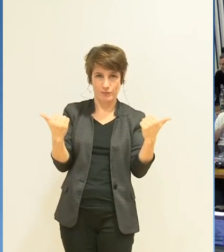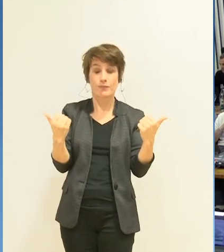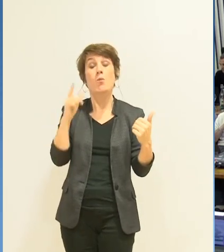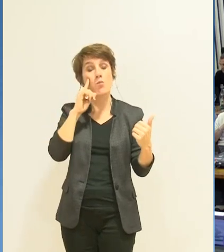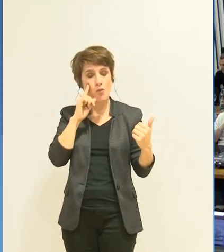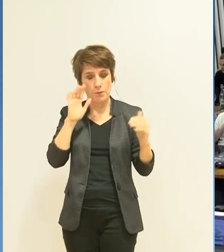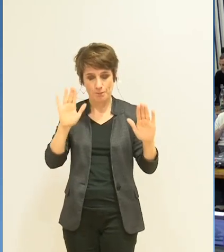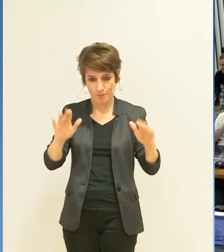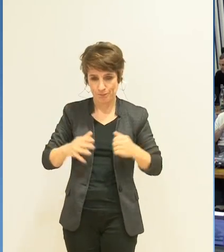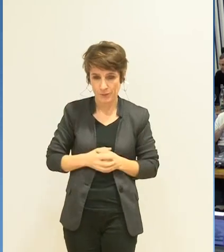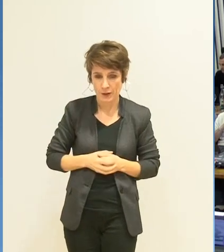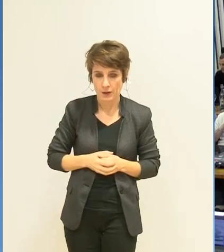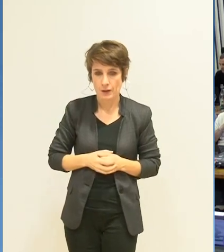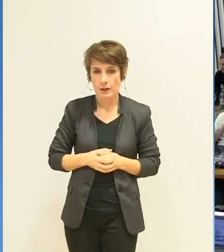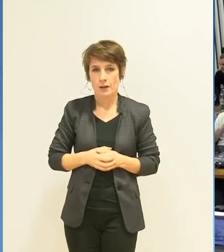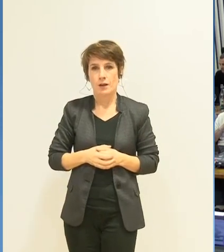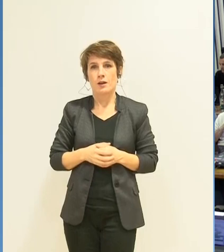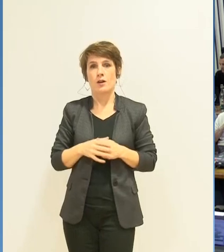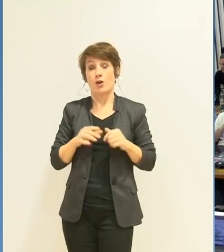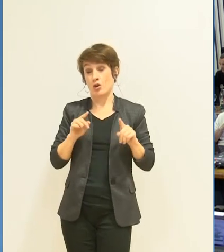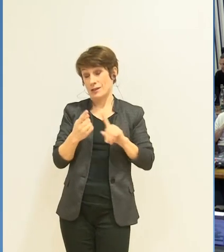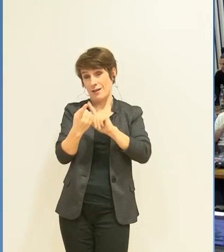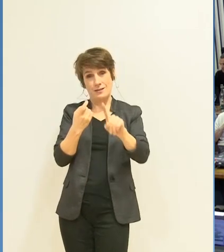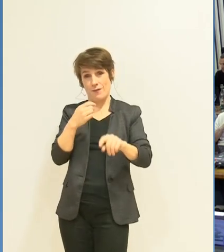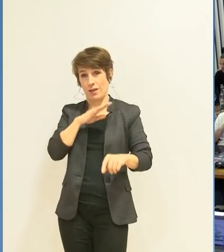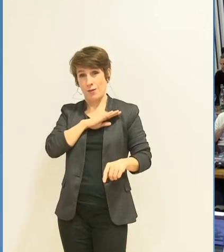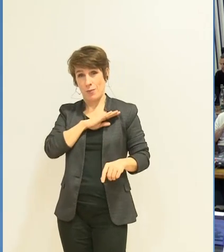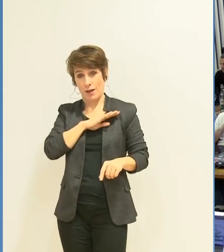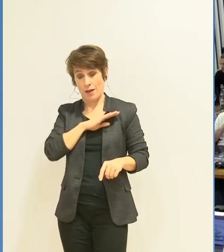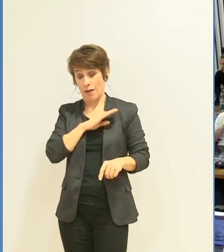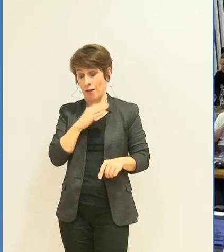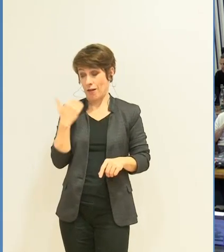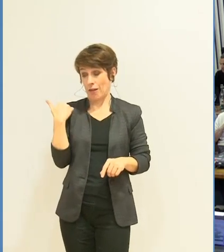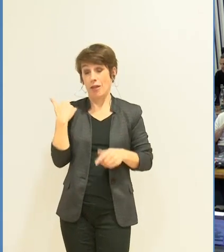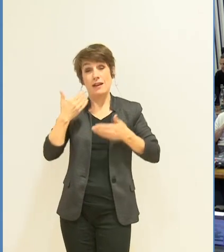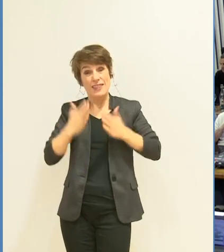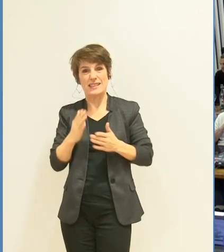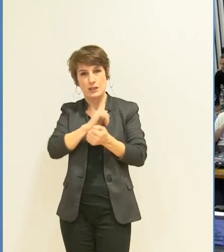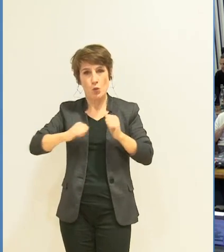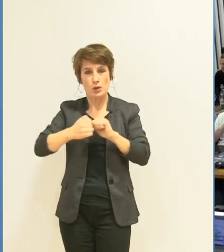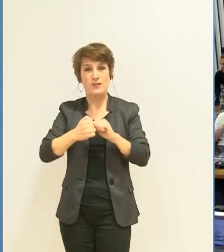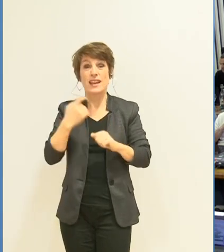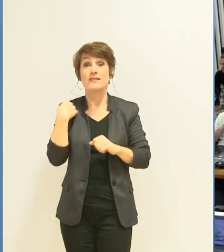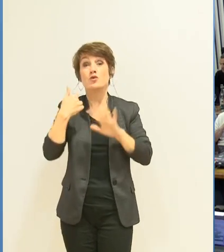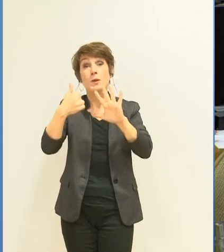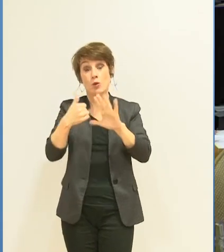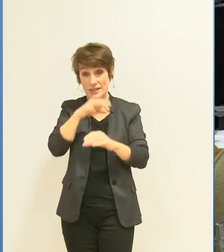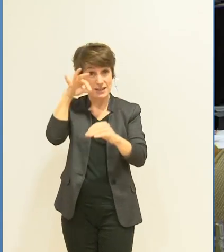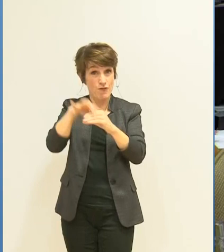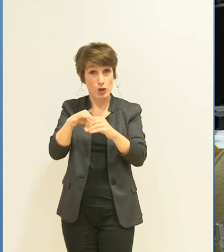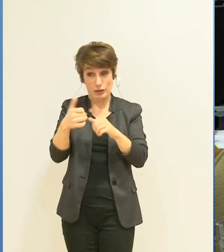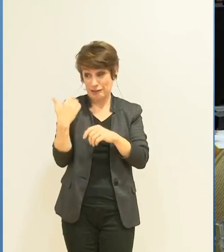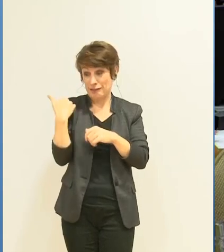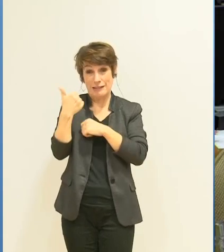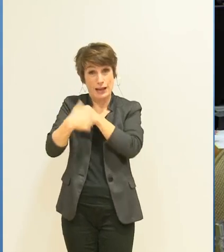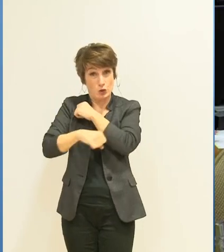se note principalement due à la décision modificative numéro 6 que nous avons voté la semaine dernière et deux dans